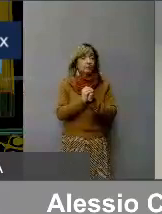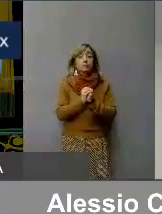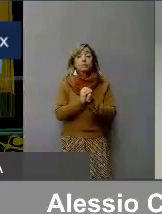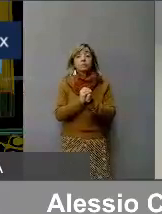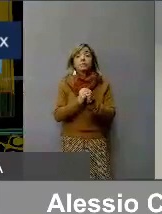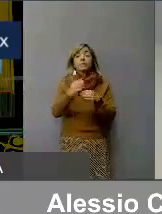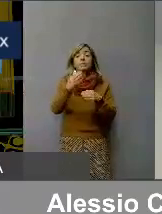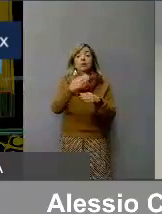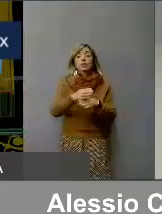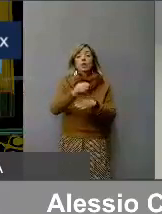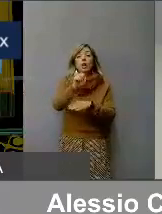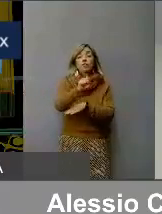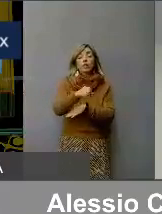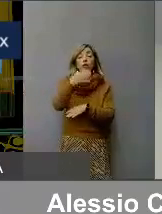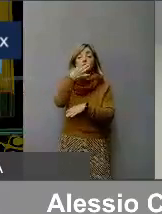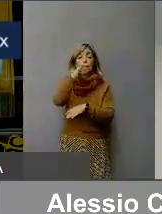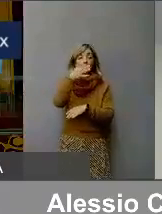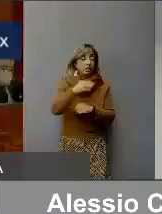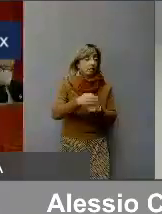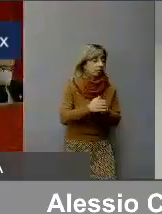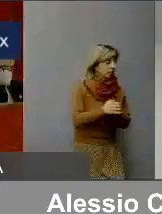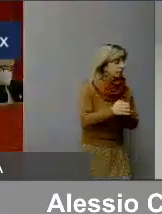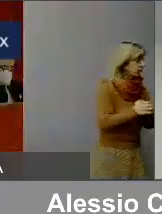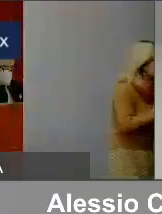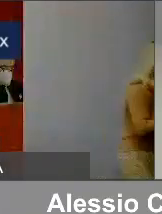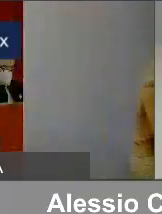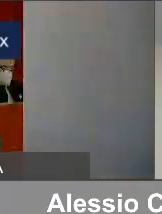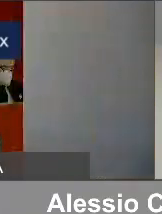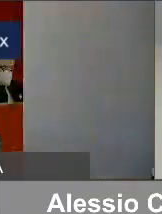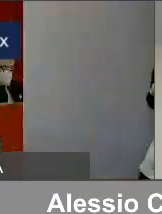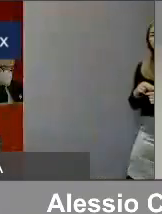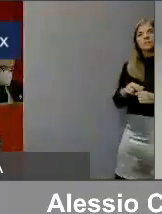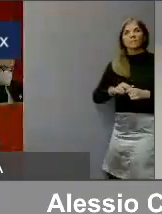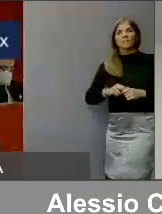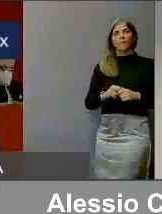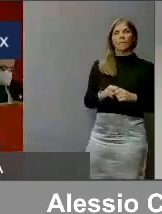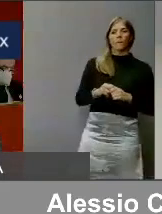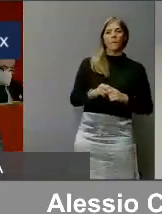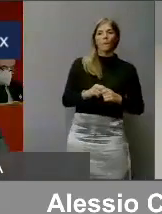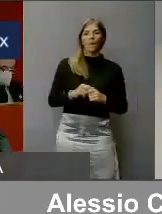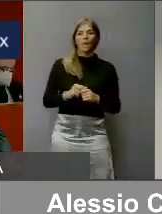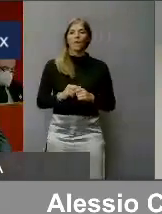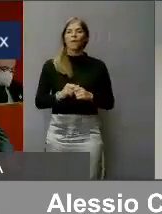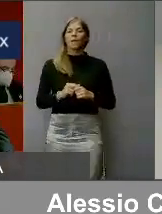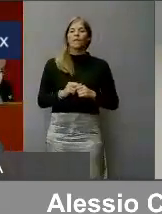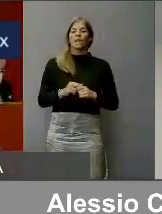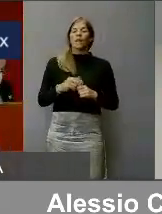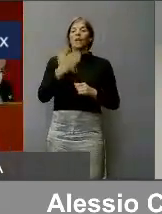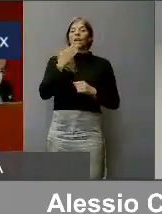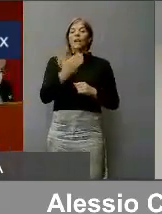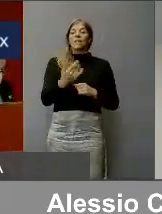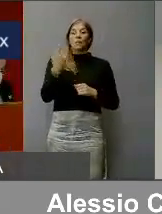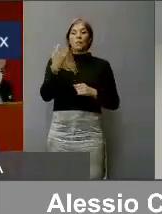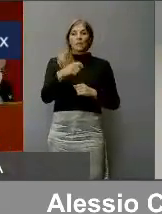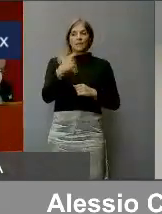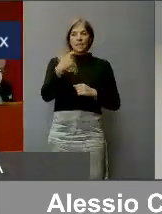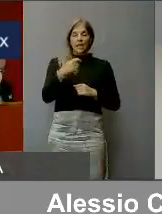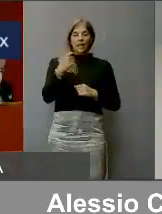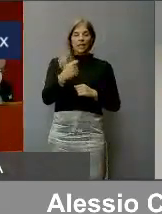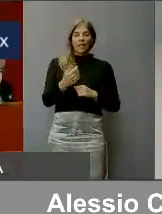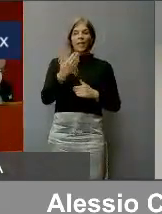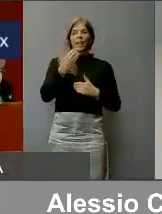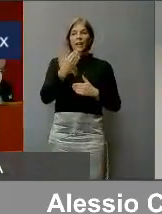avvenente illustrare i premi ringrazio presidente e così come ringrazio lei ringrazio anche tutti i